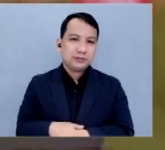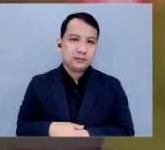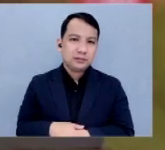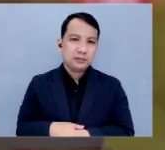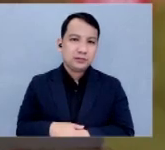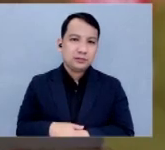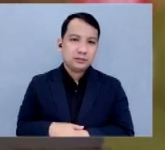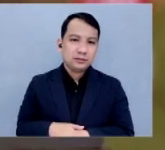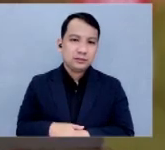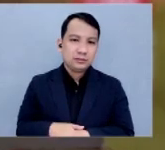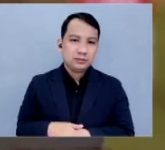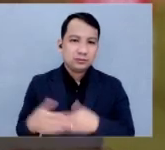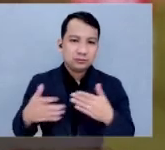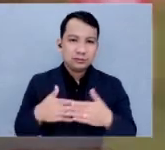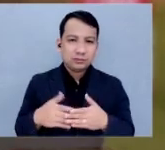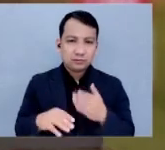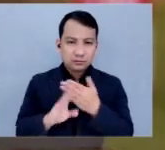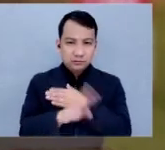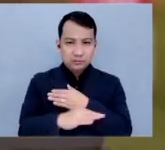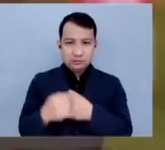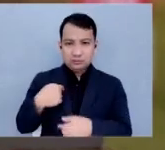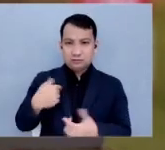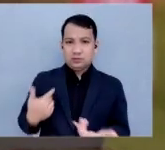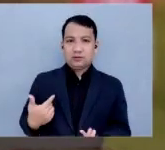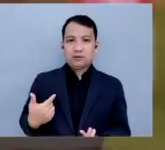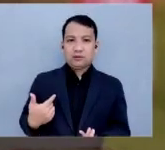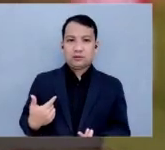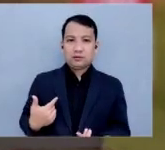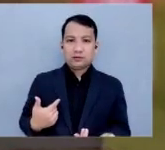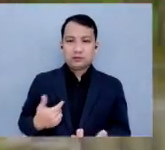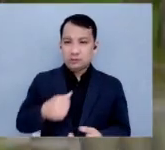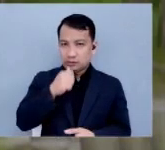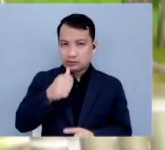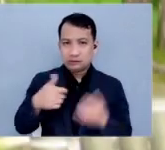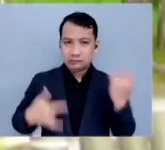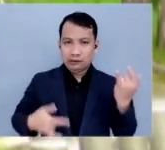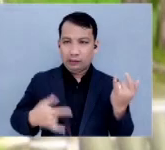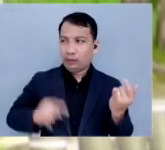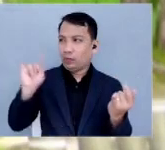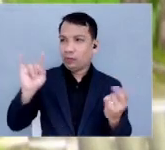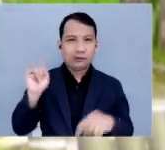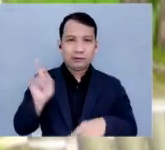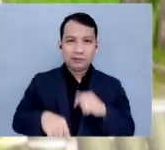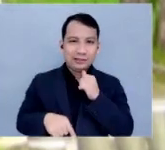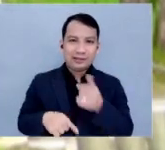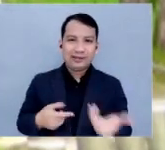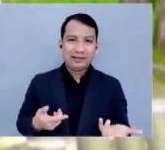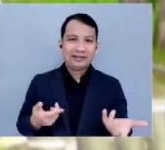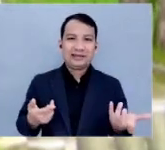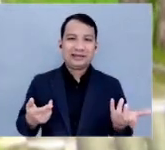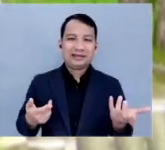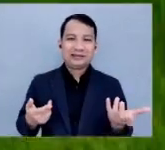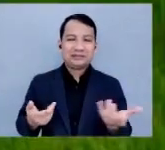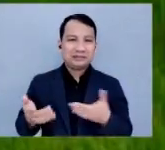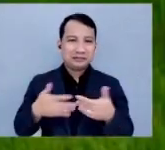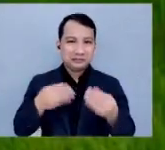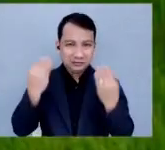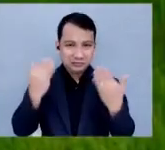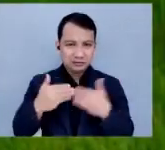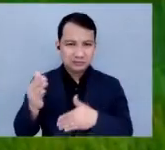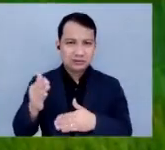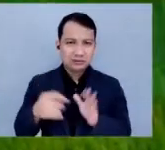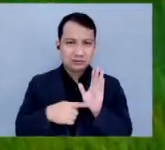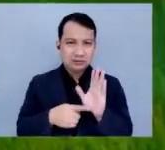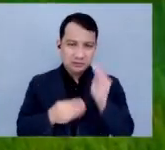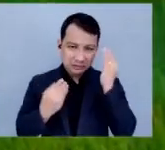Anong babawiin mo sa akin? Hindi ba lang ako nag-rock and roll? Hindi rin daw natatakot si Duterte kung maglabas ng warrant of